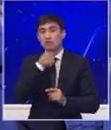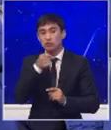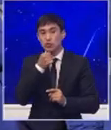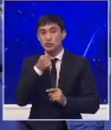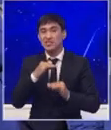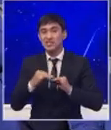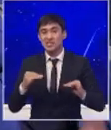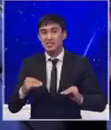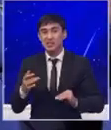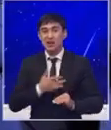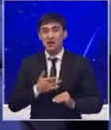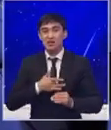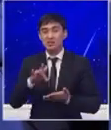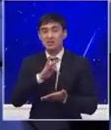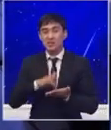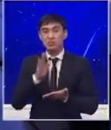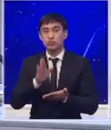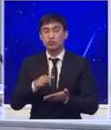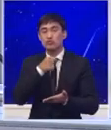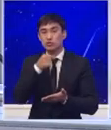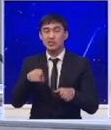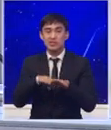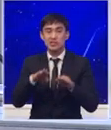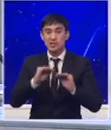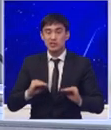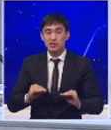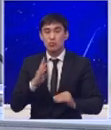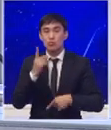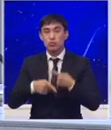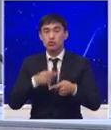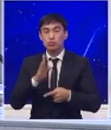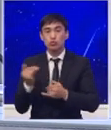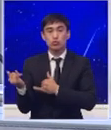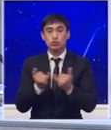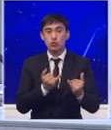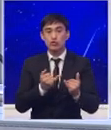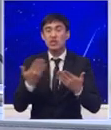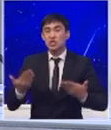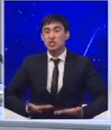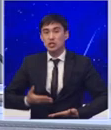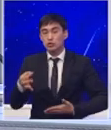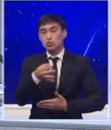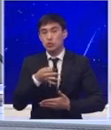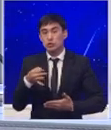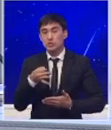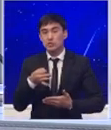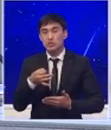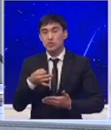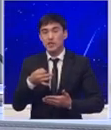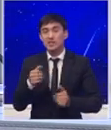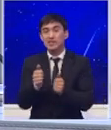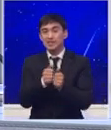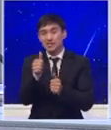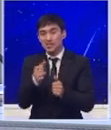но и детский кардиохирургический центр. В будущем наш объект будет оказывать услуги не только жителям нашей области, но и